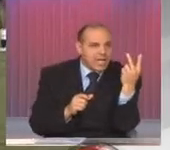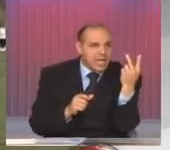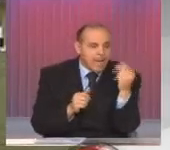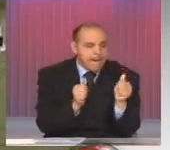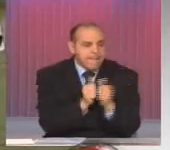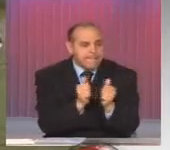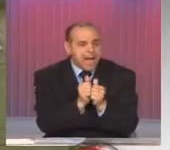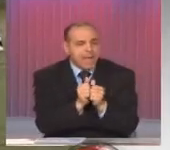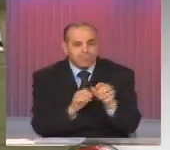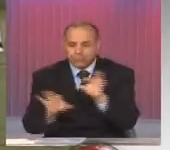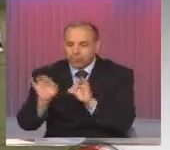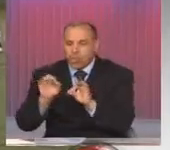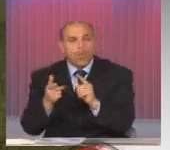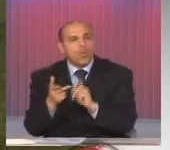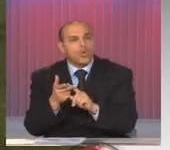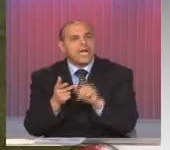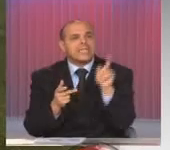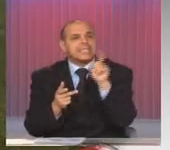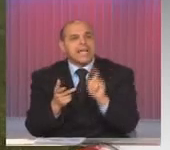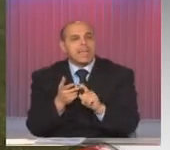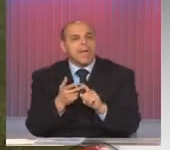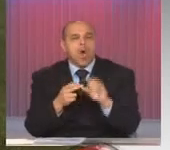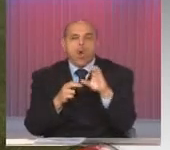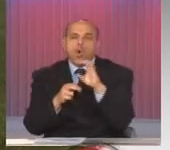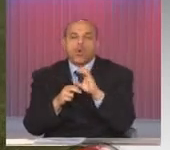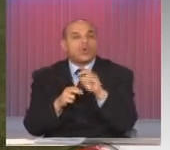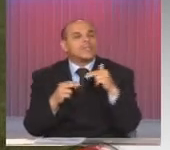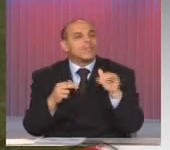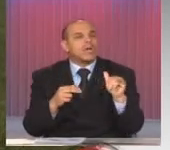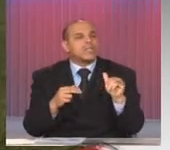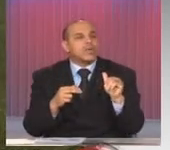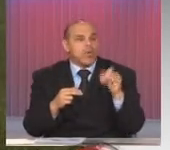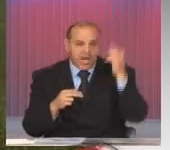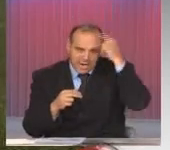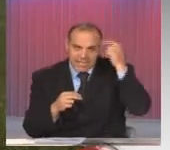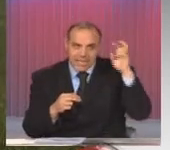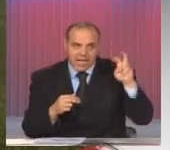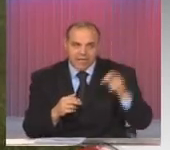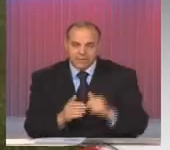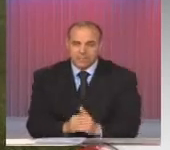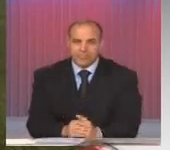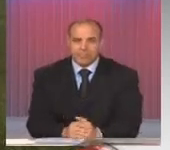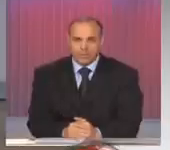جانب منتخبات كل من زامبيا والكونغو الديمقراطية والرأس الأخضر.